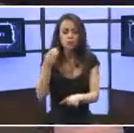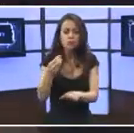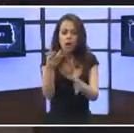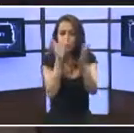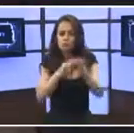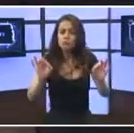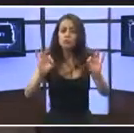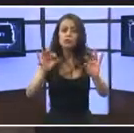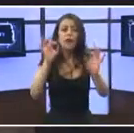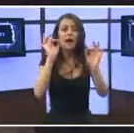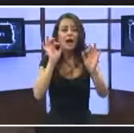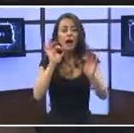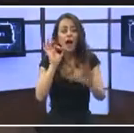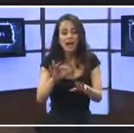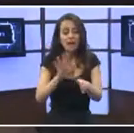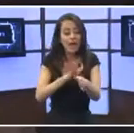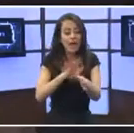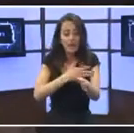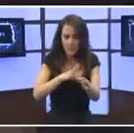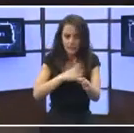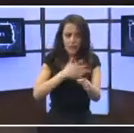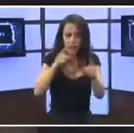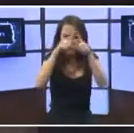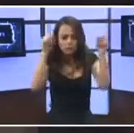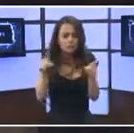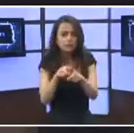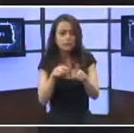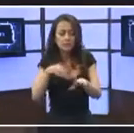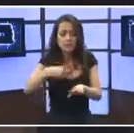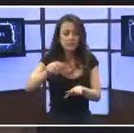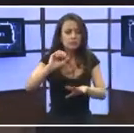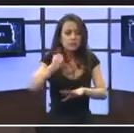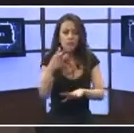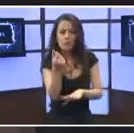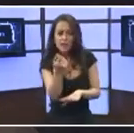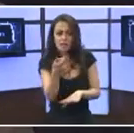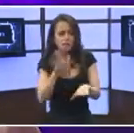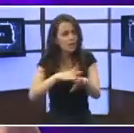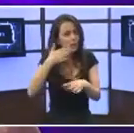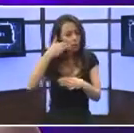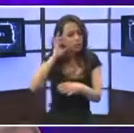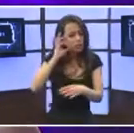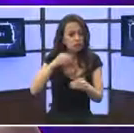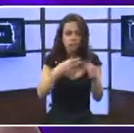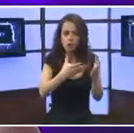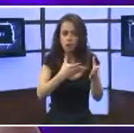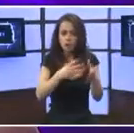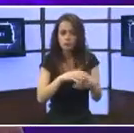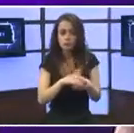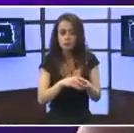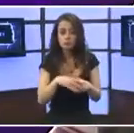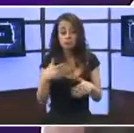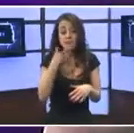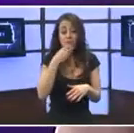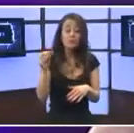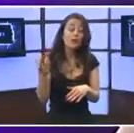engelli üretmişse barkodunda belli. Satıldığı zaman onun hesabına gidiyor. Ne güzel. İşte böyle şey. Bu başka bir şey, başka bir mutlu. Şey ne güzel, ne